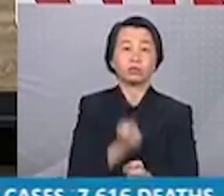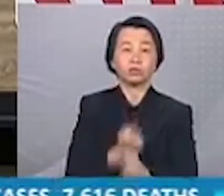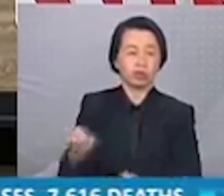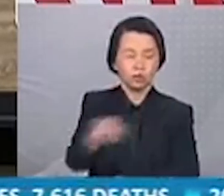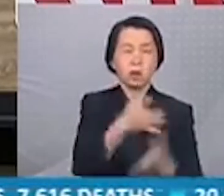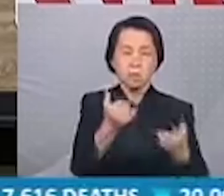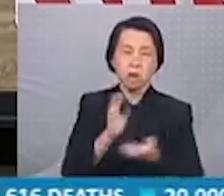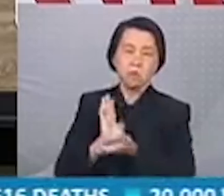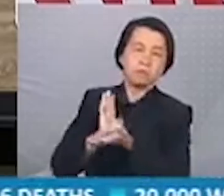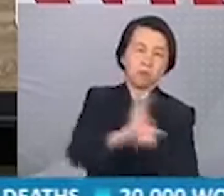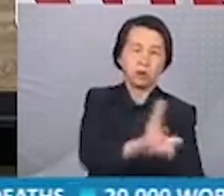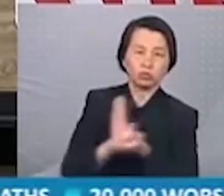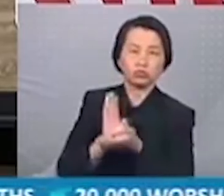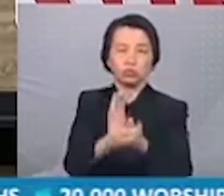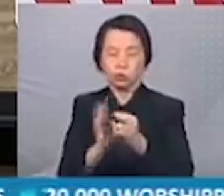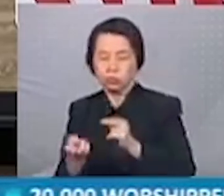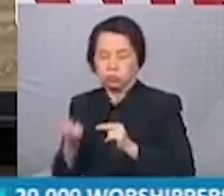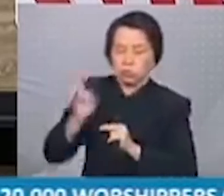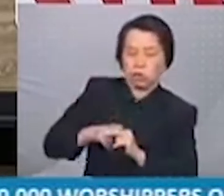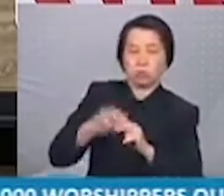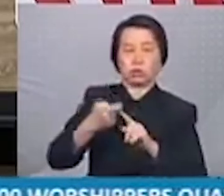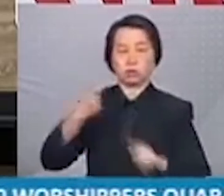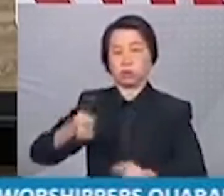memerlukan bantuan tambahan daripada